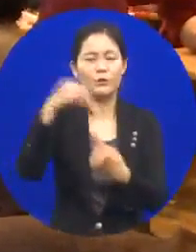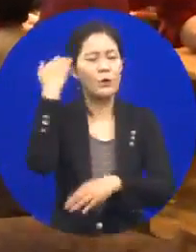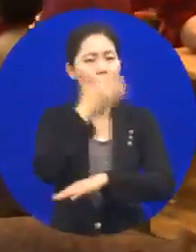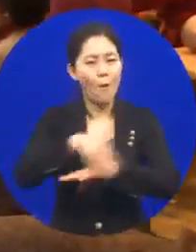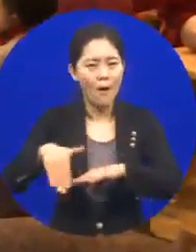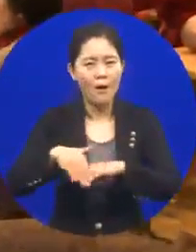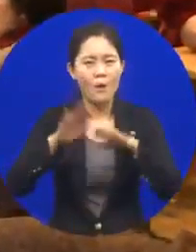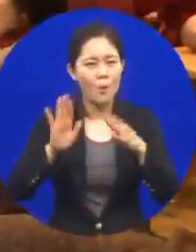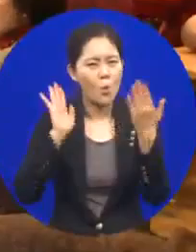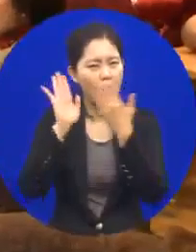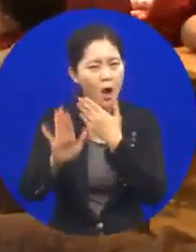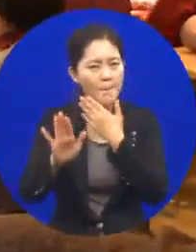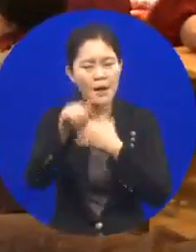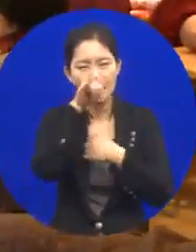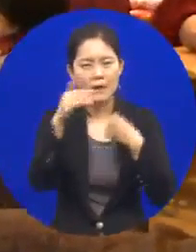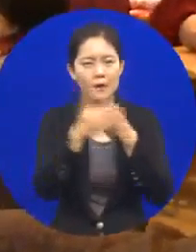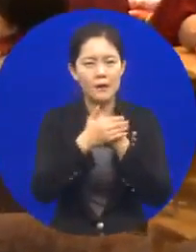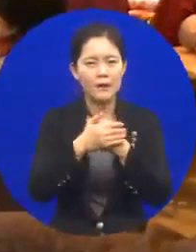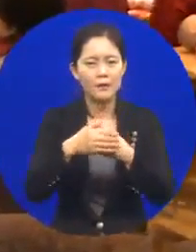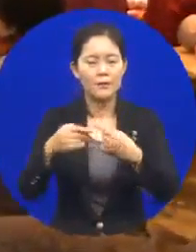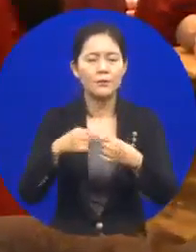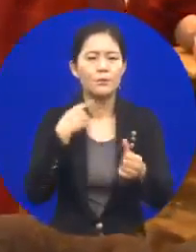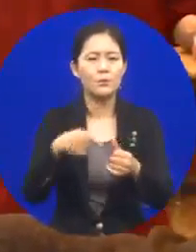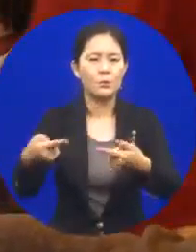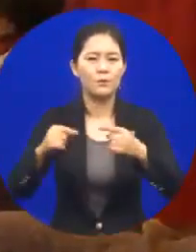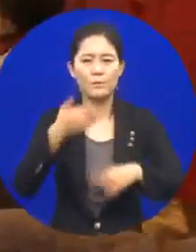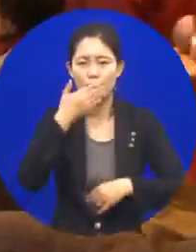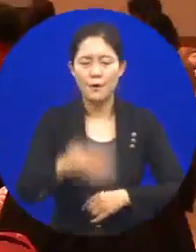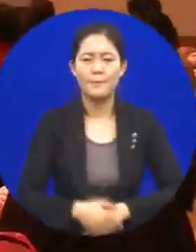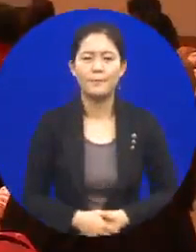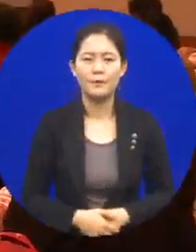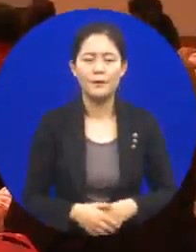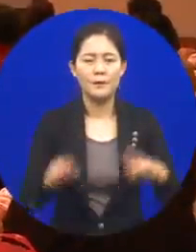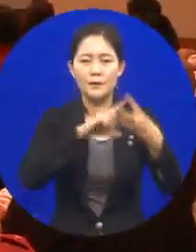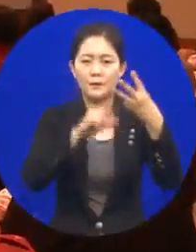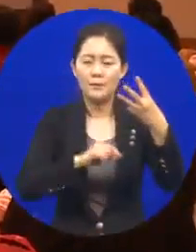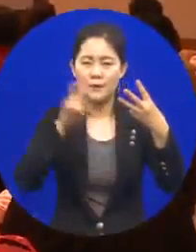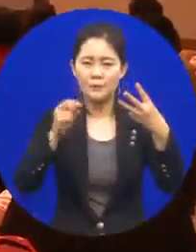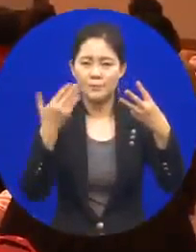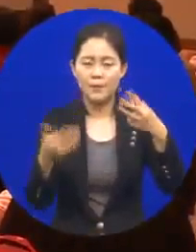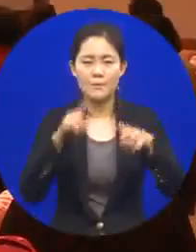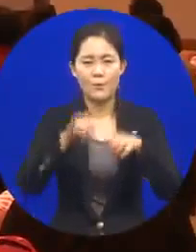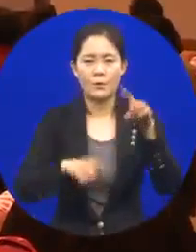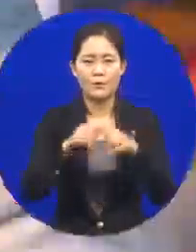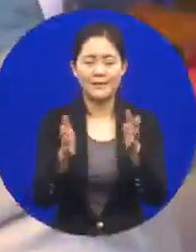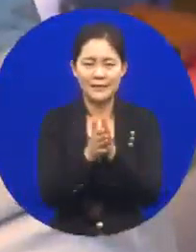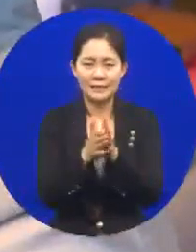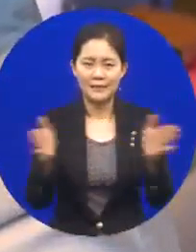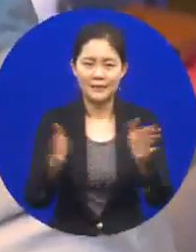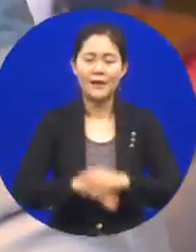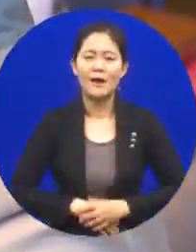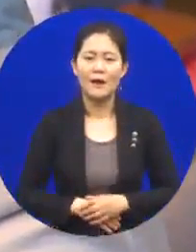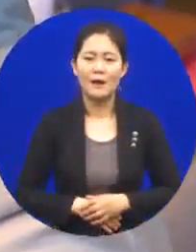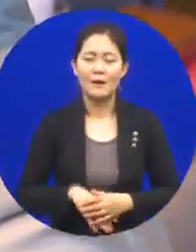하반기에도 이번에 못 들으신 분들 초대해서 또 교육을 해드릴 예정입니다. 3월 28일 목요일부터 시작된 이